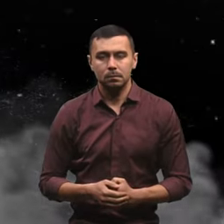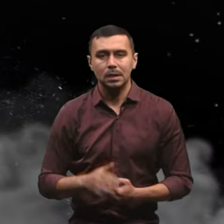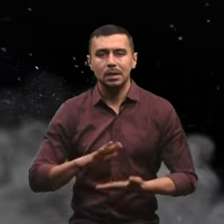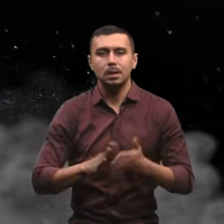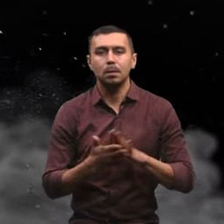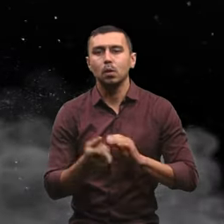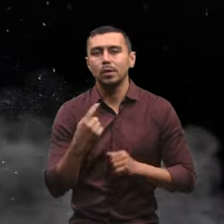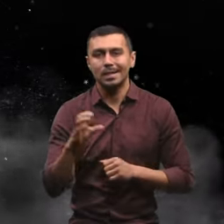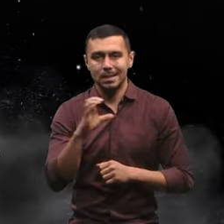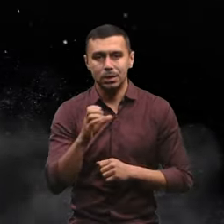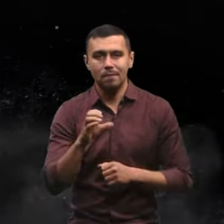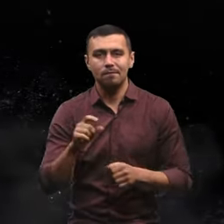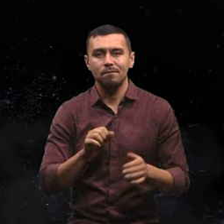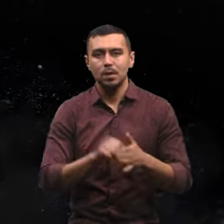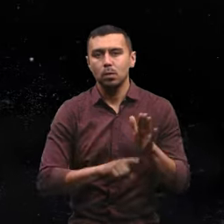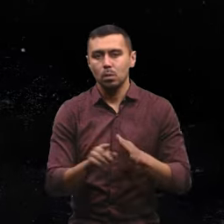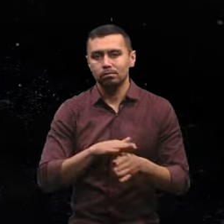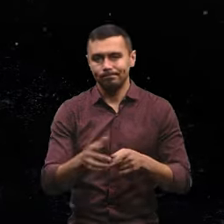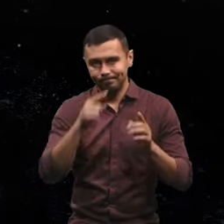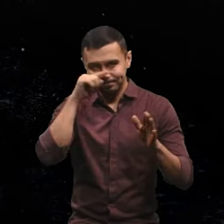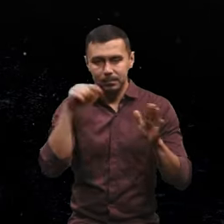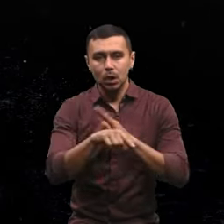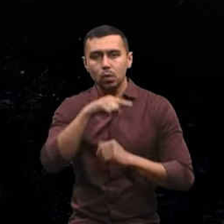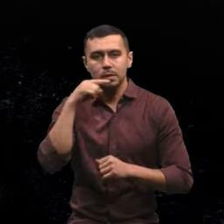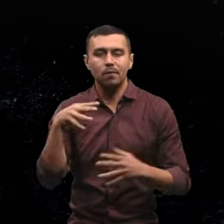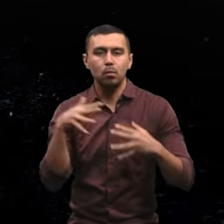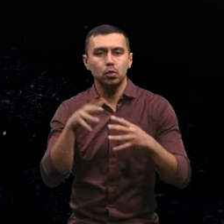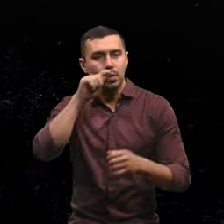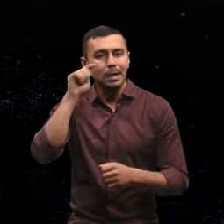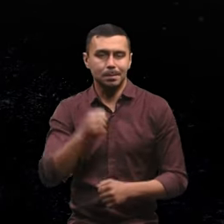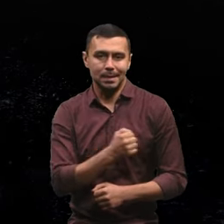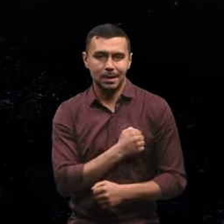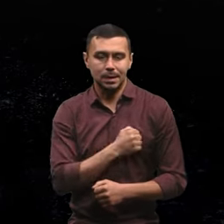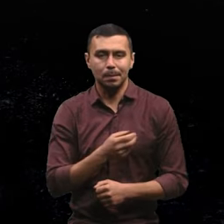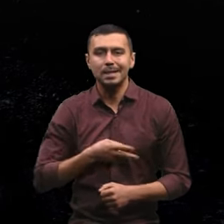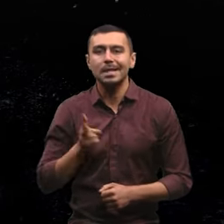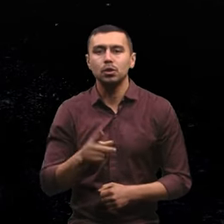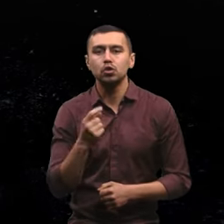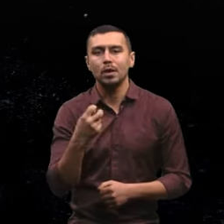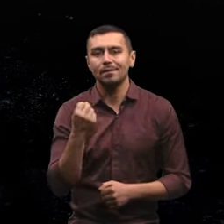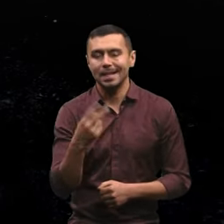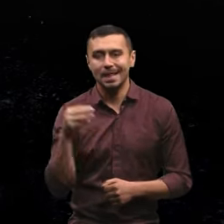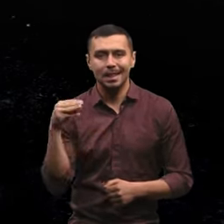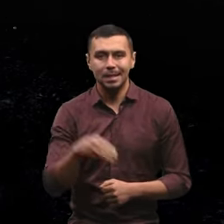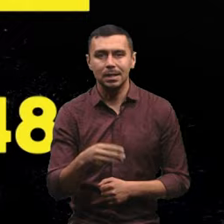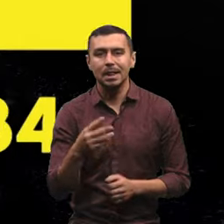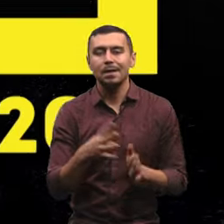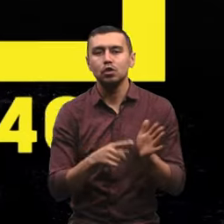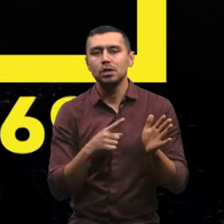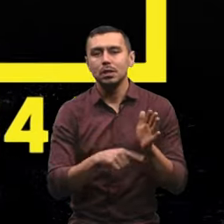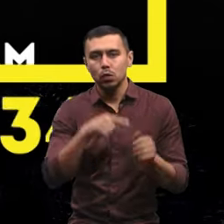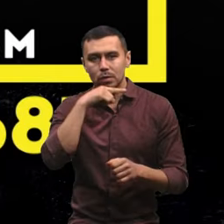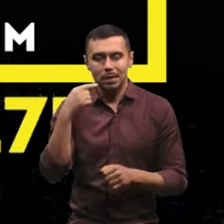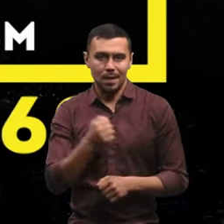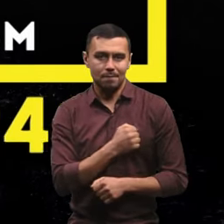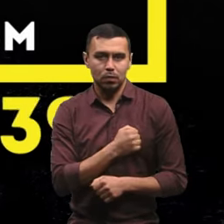Станом на 11 січня від початку повномасштабного вторгнення Росії у бою з українськими захисниками загинули 112 960